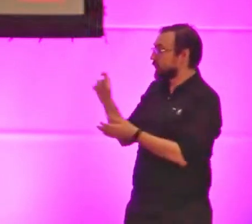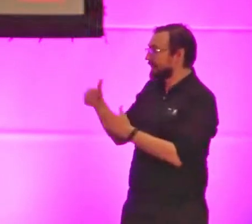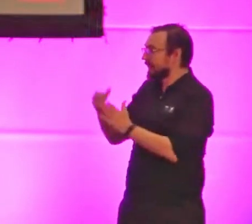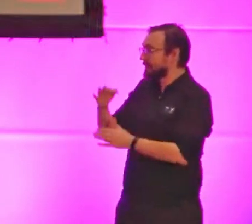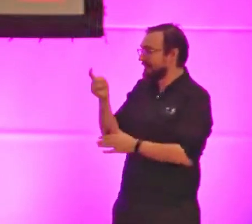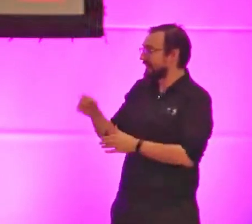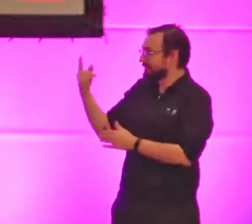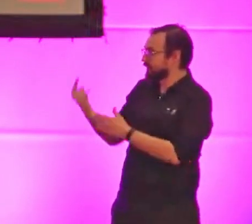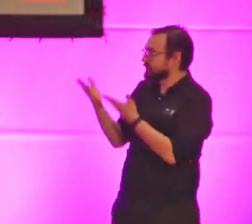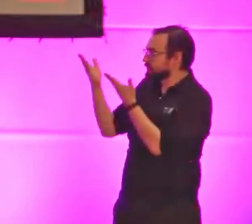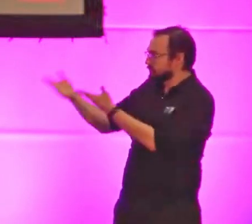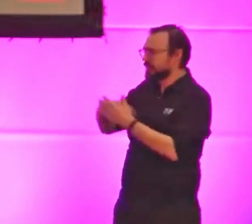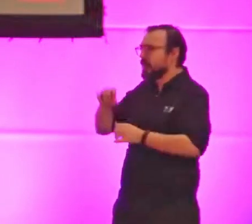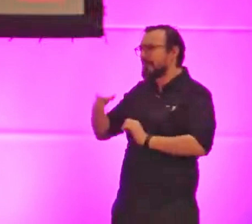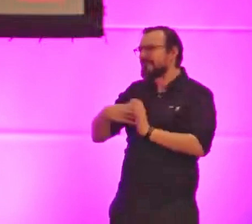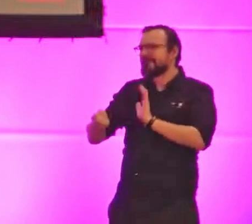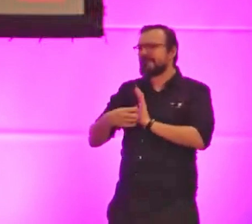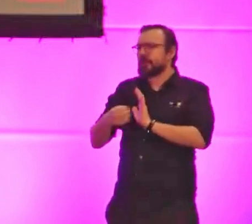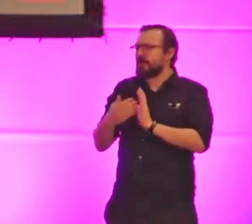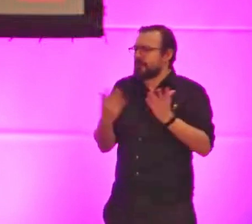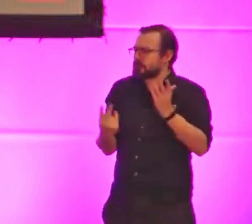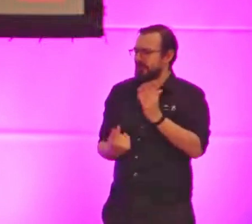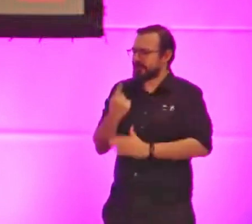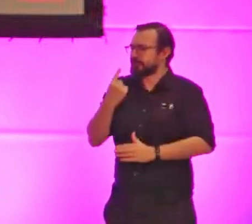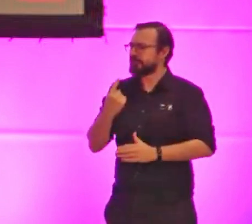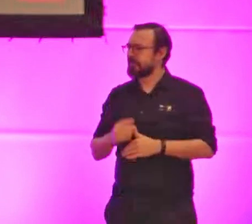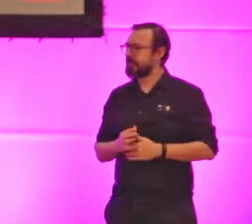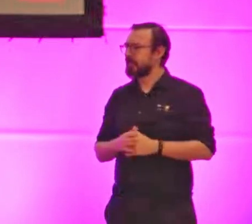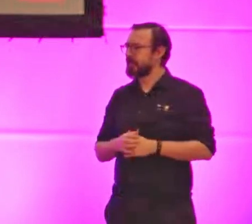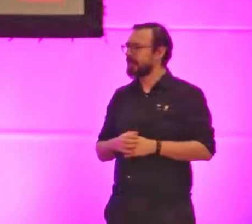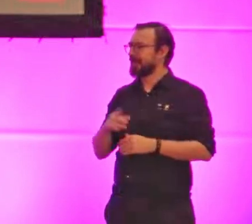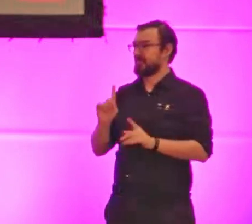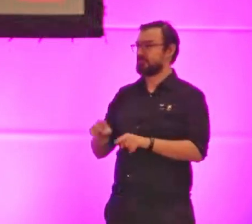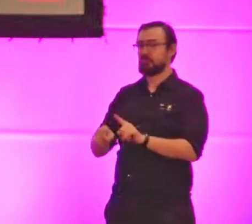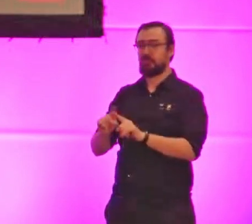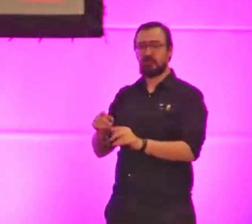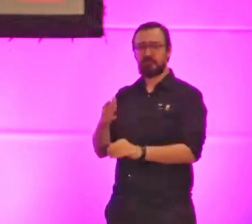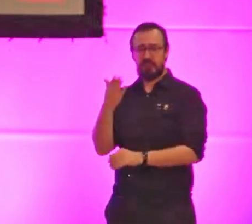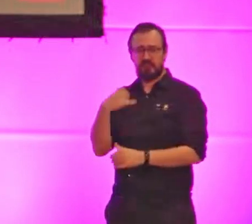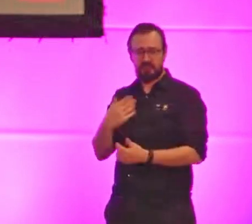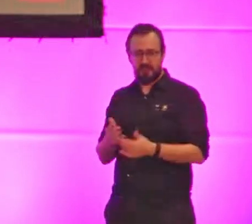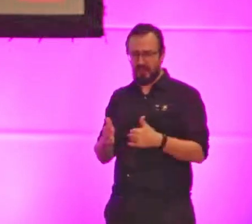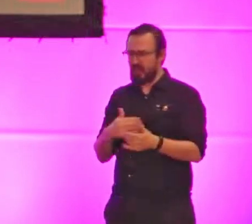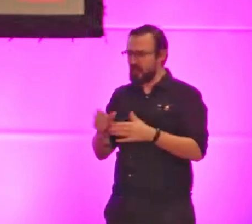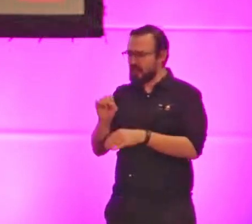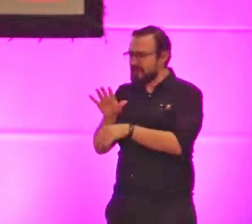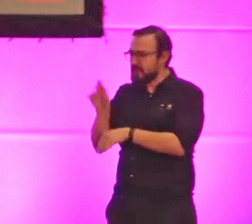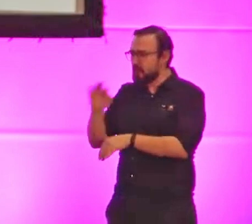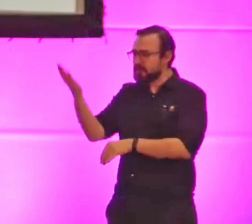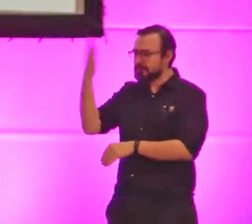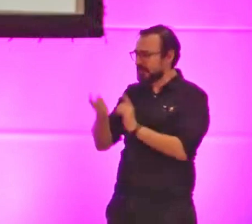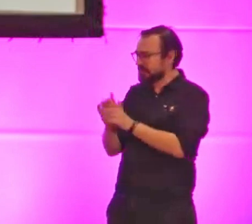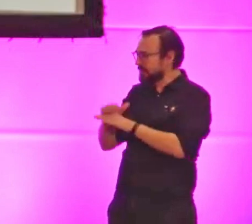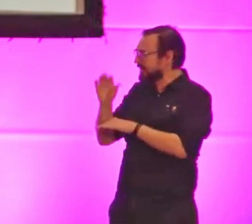dig, Petter, först. Om vi ska förklara, vad var det som hände för snart, vad kan det vara? Vad handlar vi om? 15 år sedan?